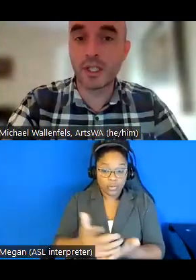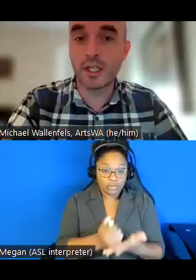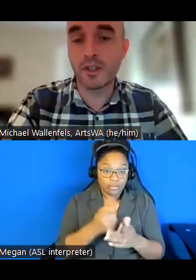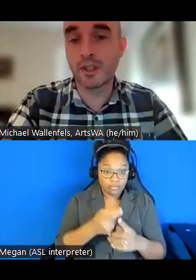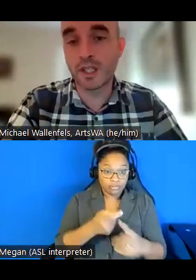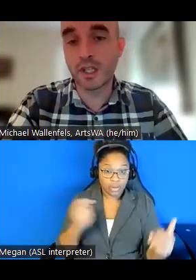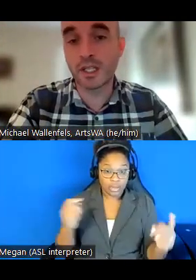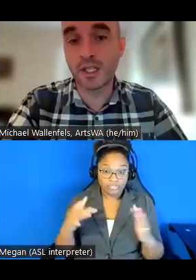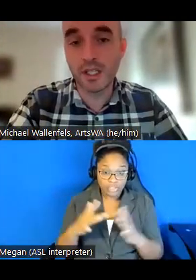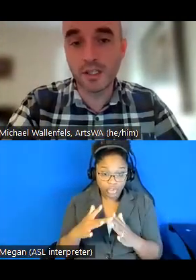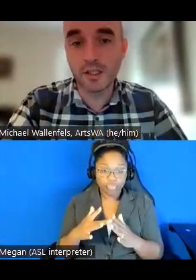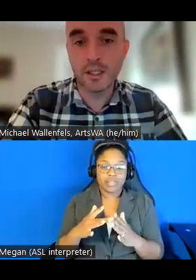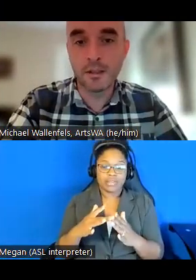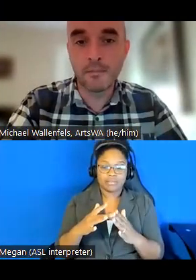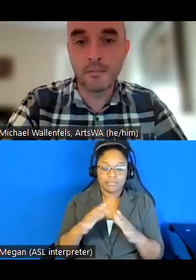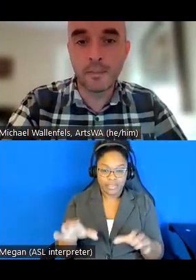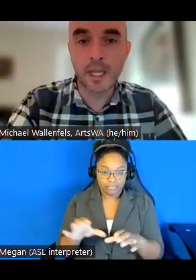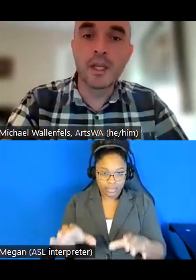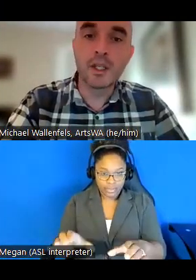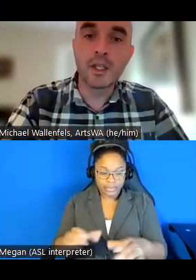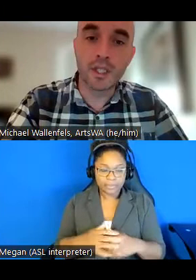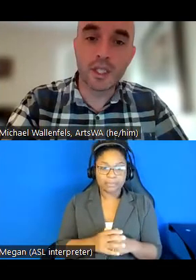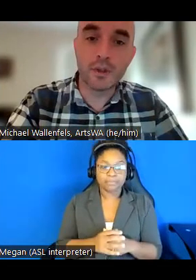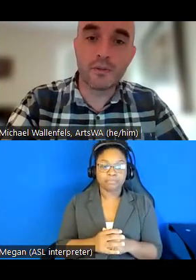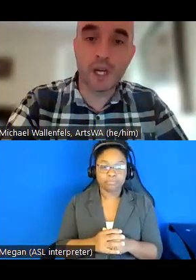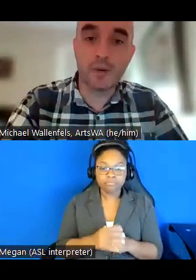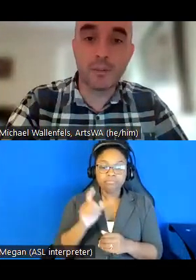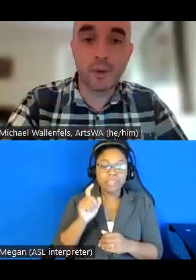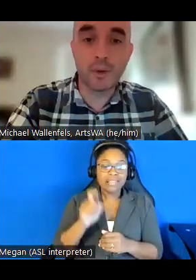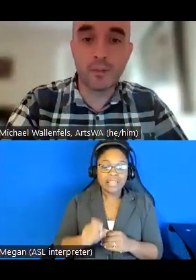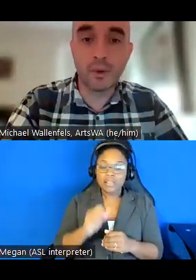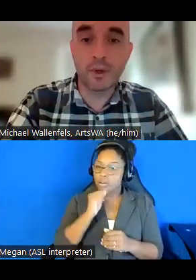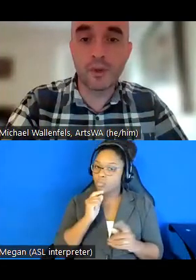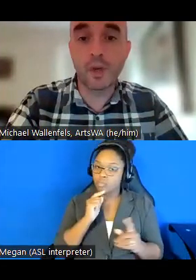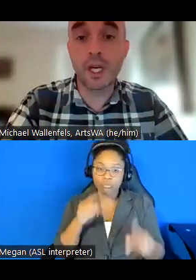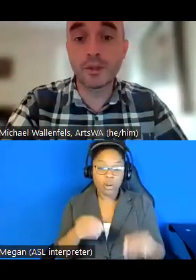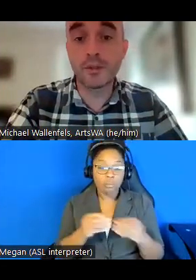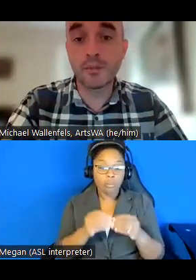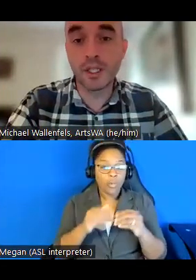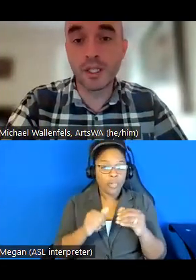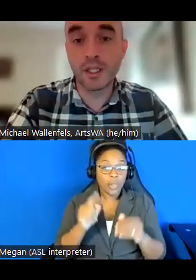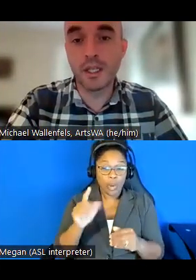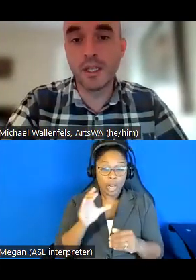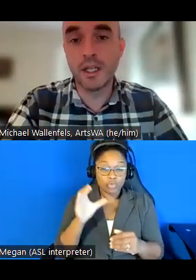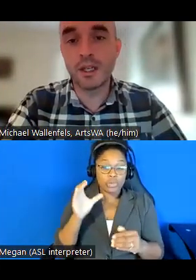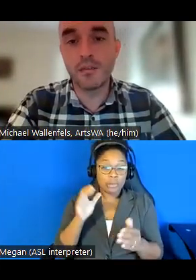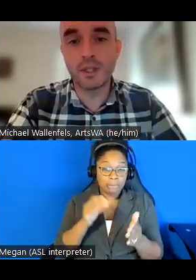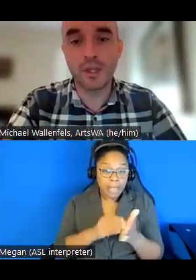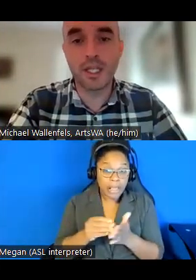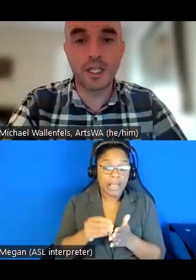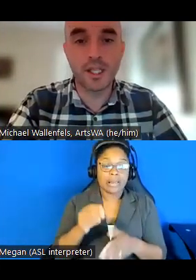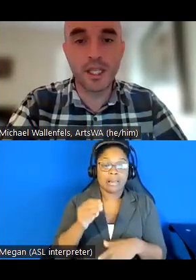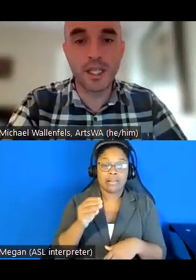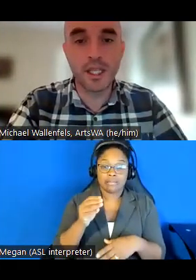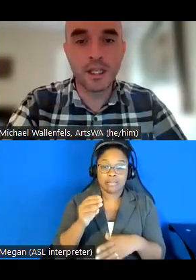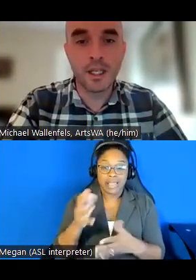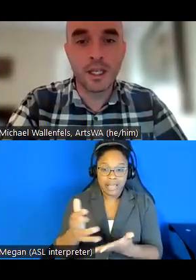되고요. 그 다음에 수익이 20%, 50% 이상이 이 컨벤션에 나오고 그